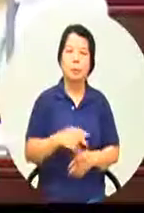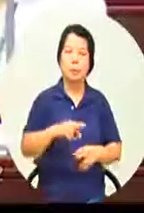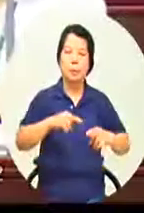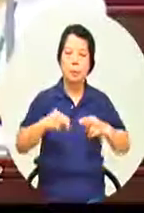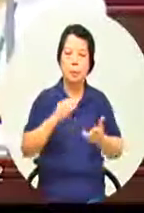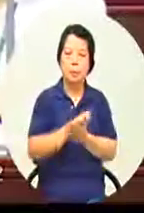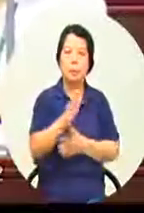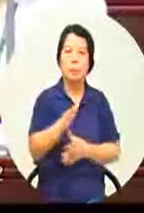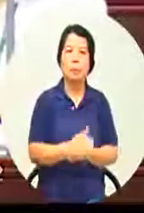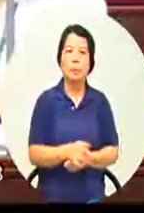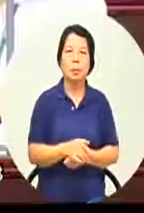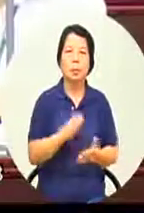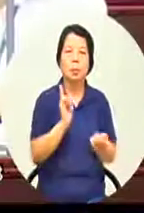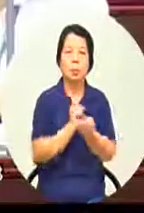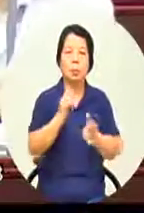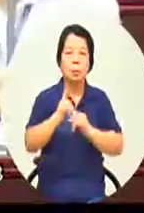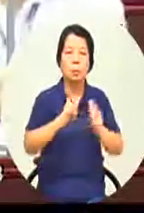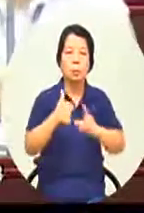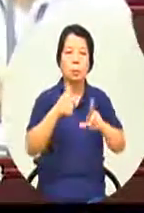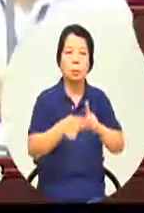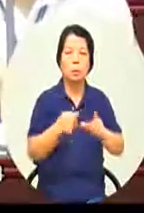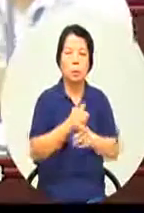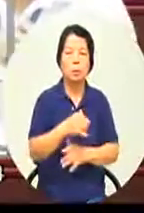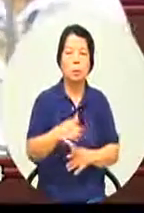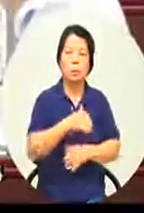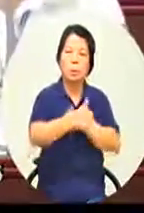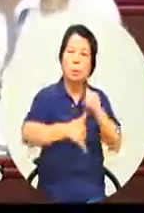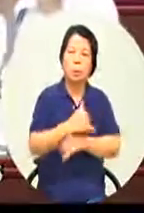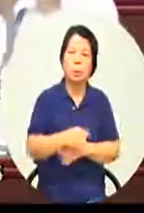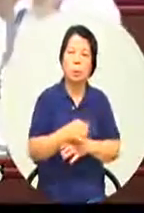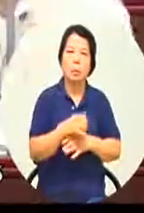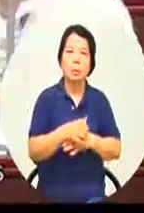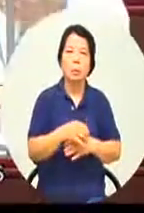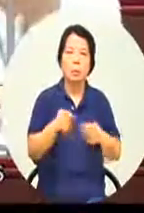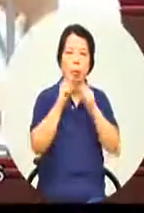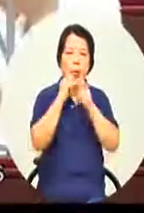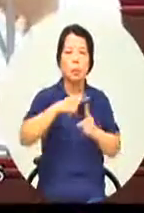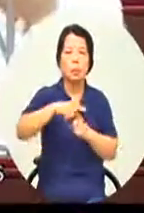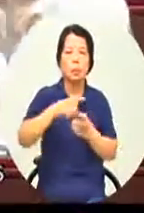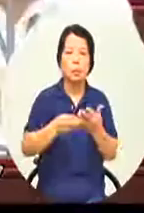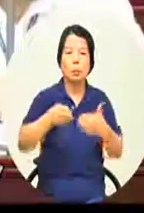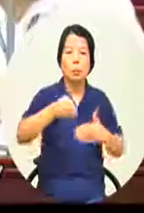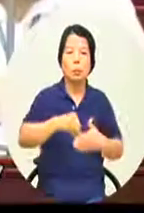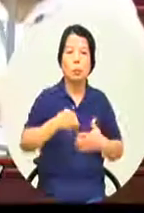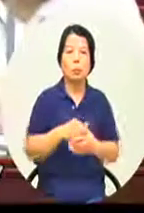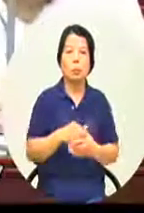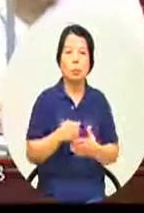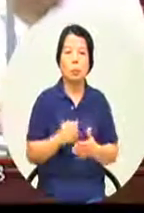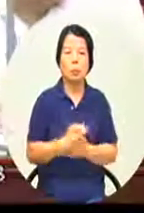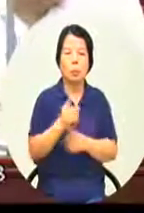呢，将会是带来社区整个生活品质提升的一个很重要的一个促进。